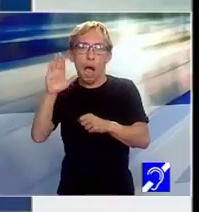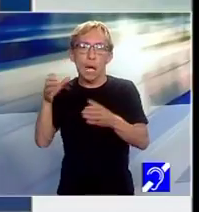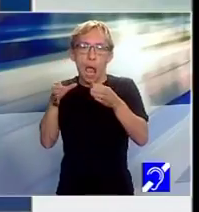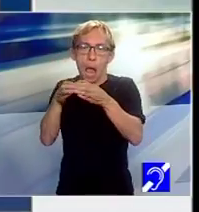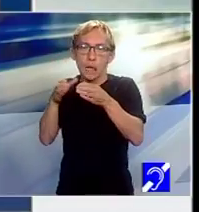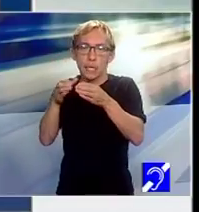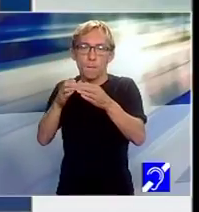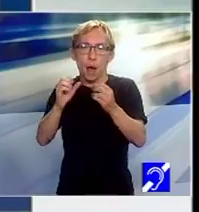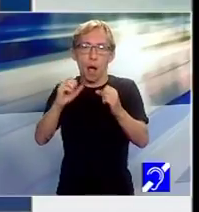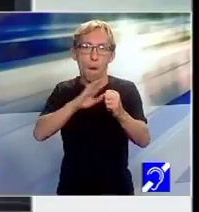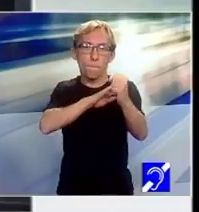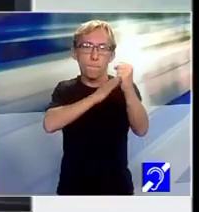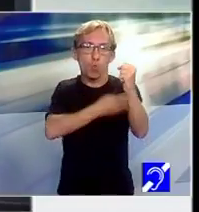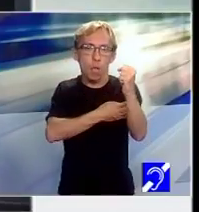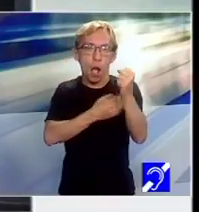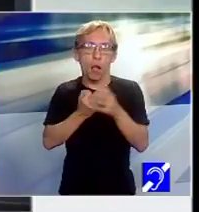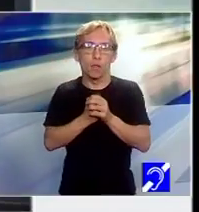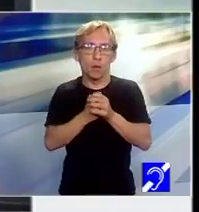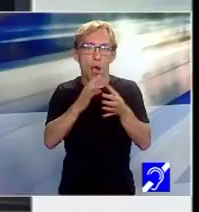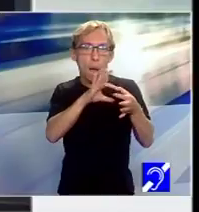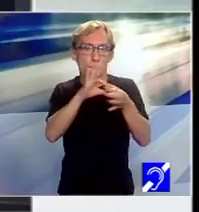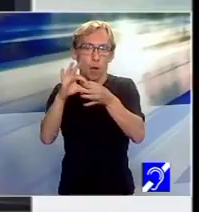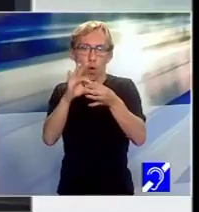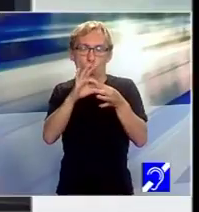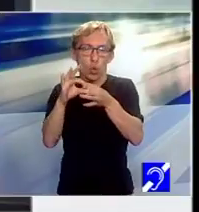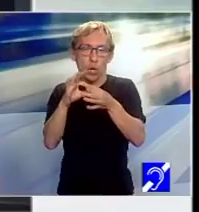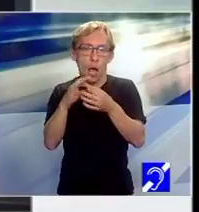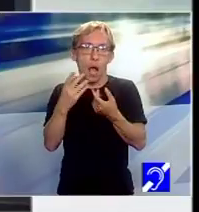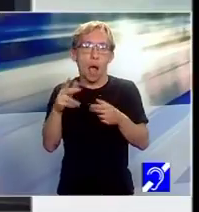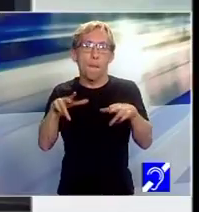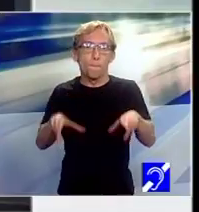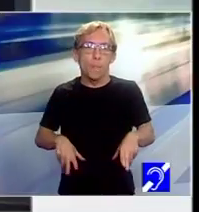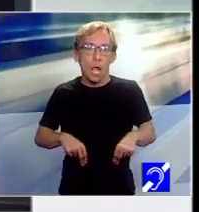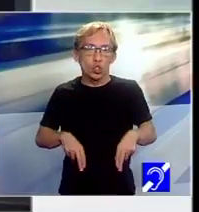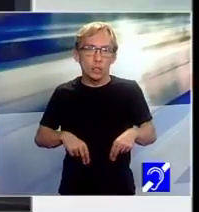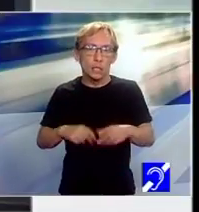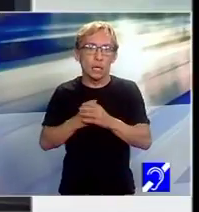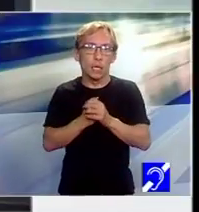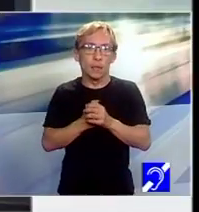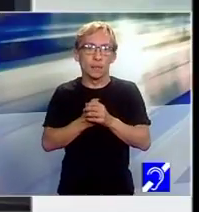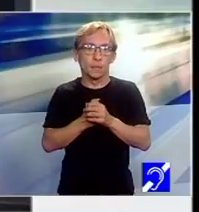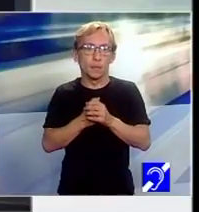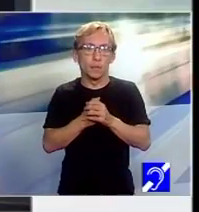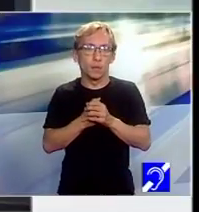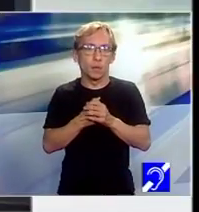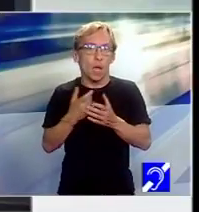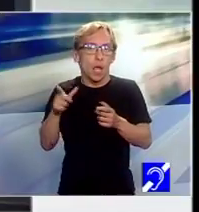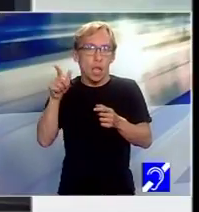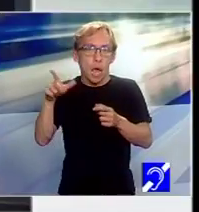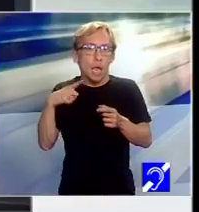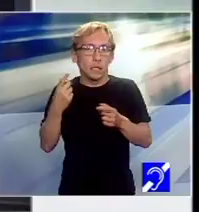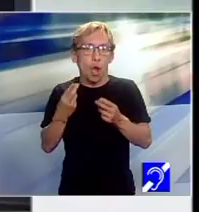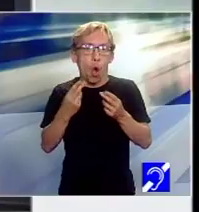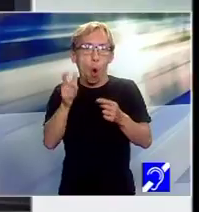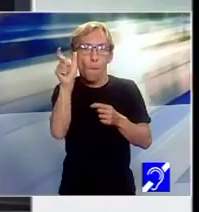puternică, coordonată de președintele Consiliului Județean, de domnul Emil Radu Moldovan, care este o persoană foarte implicată